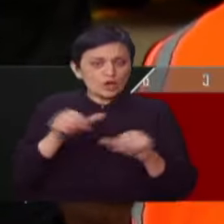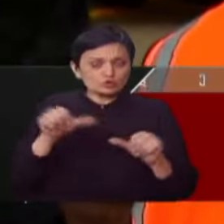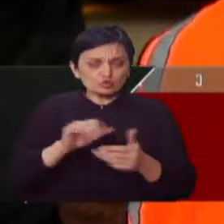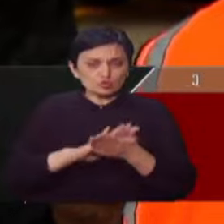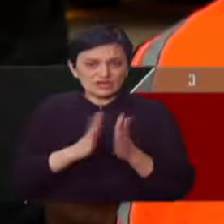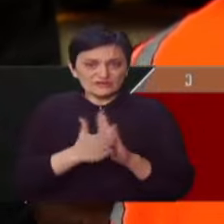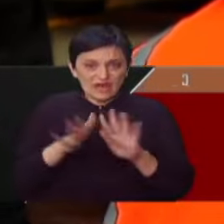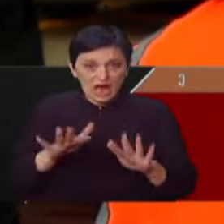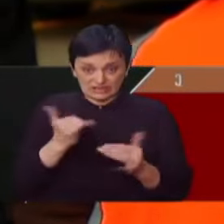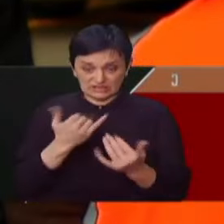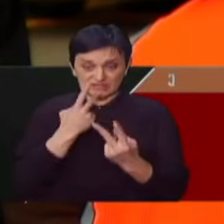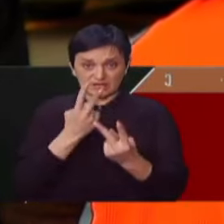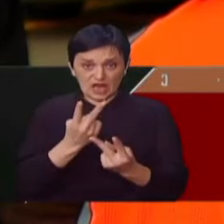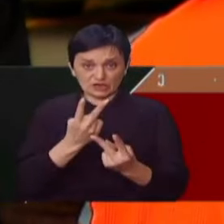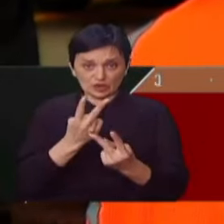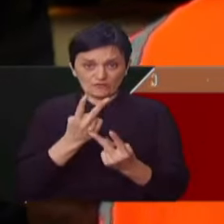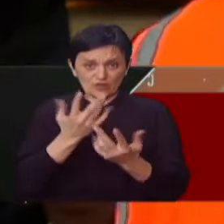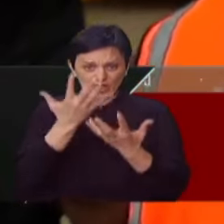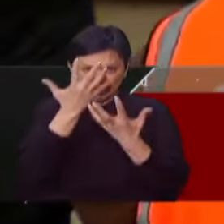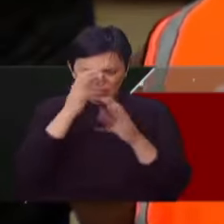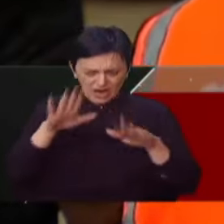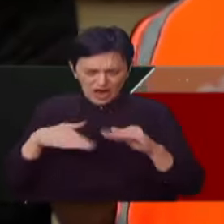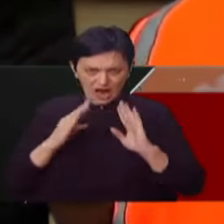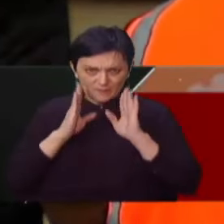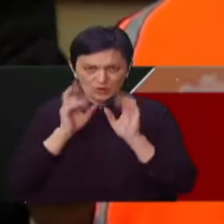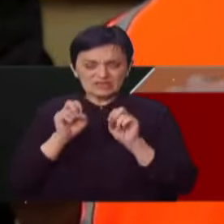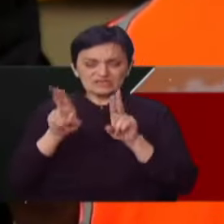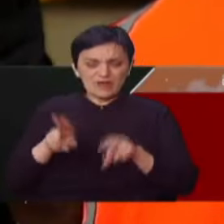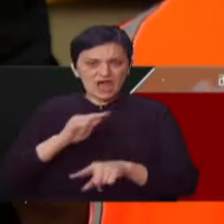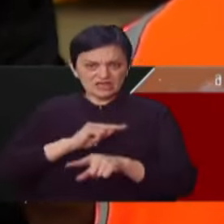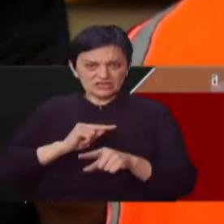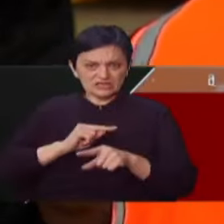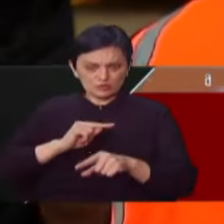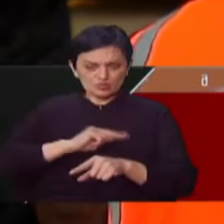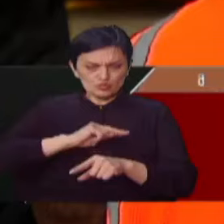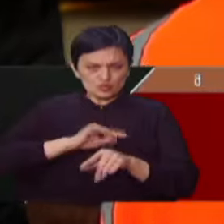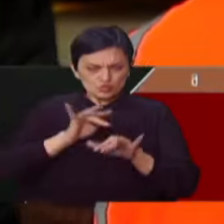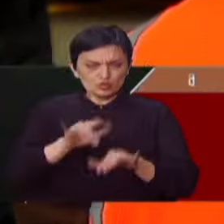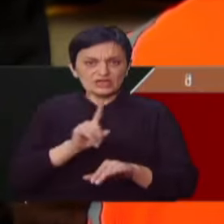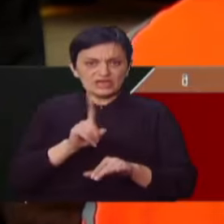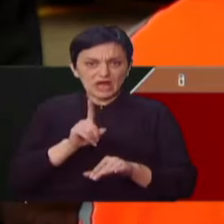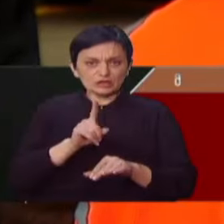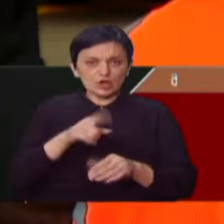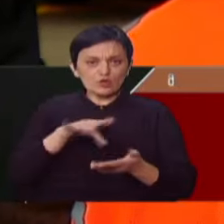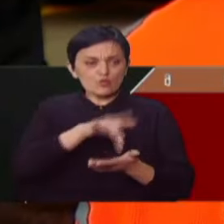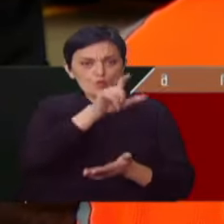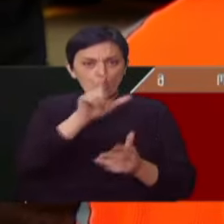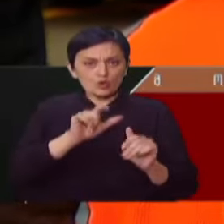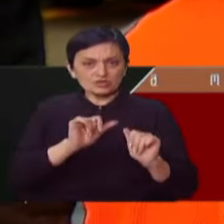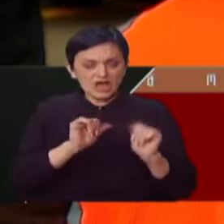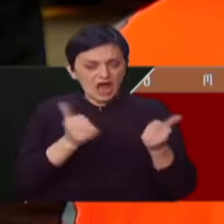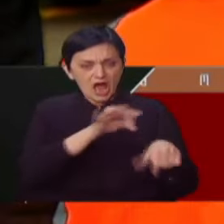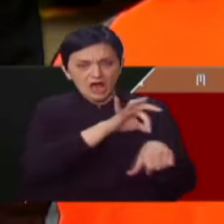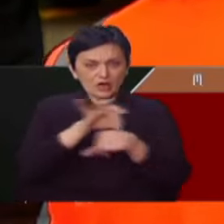რა ადგილზე ხედავთ და მთელი ღამის განმავლობაში სპეციალური სამსახურები მუშაობდნენ რათა მოეხდინათ მოსახლეობის ევაკუაცია